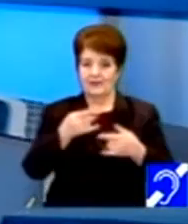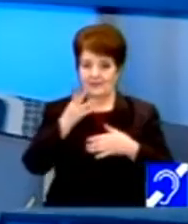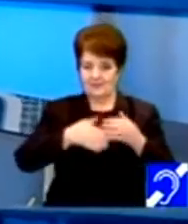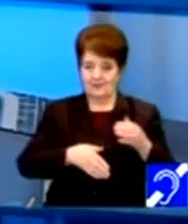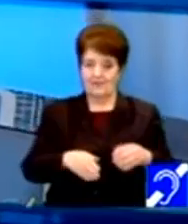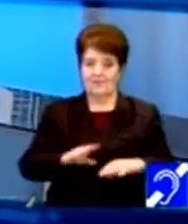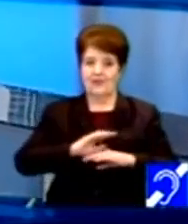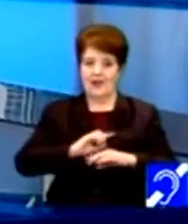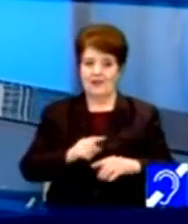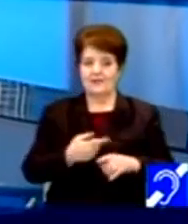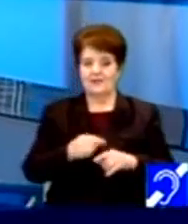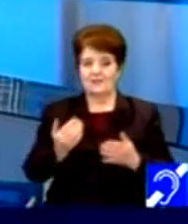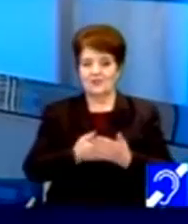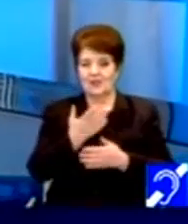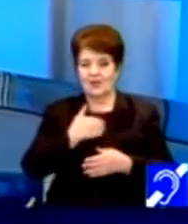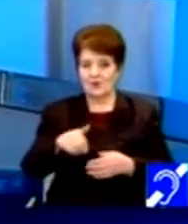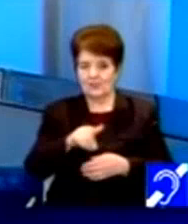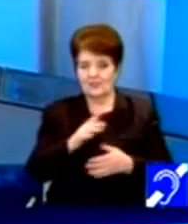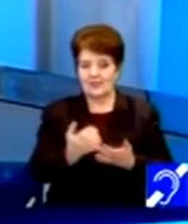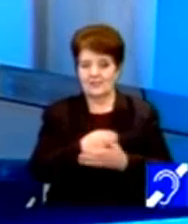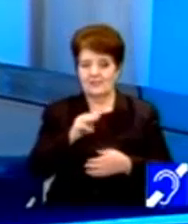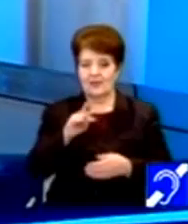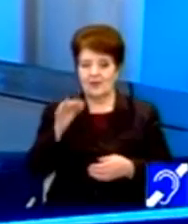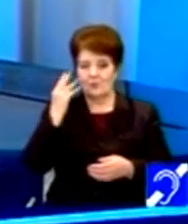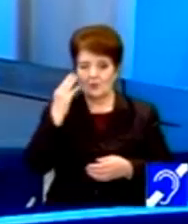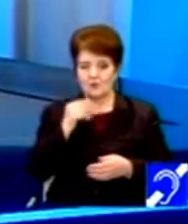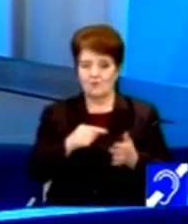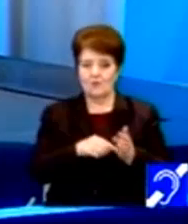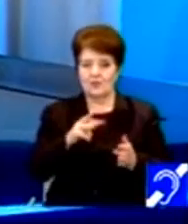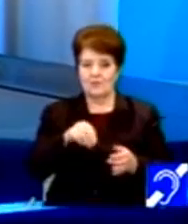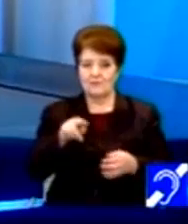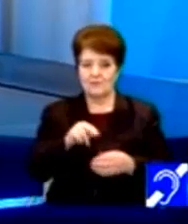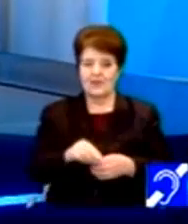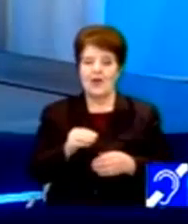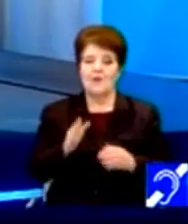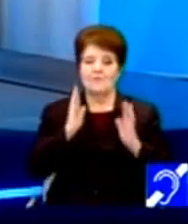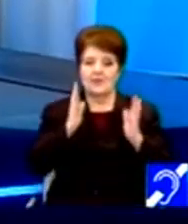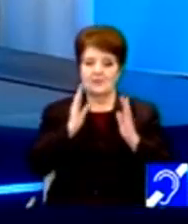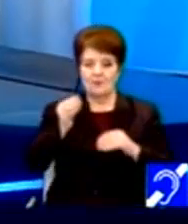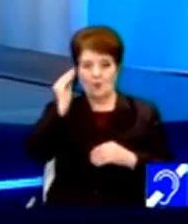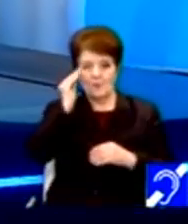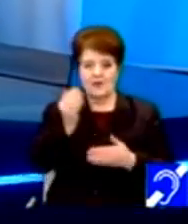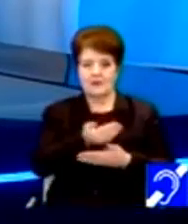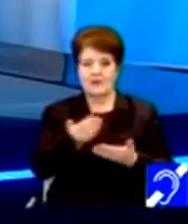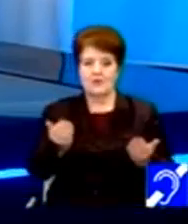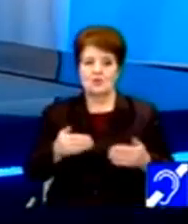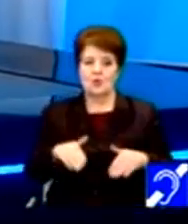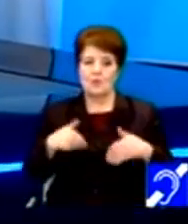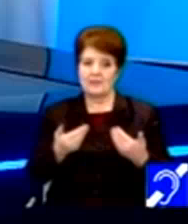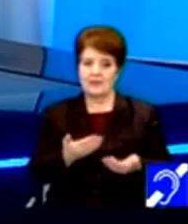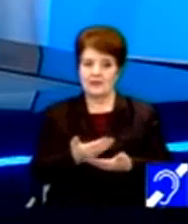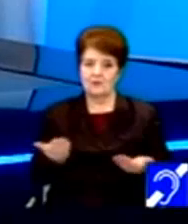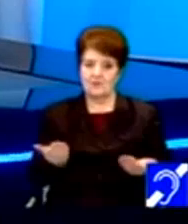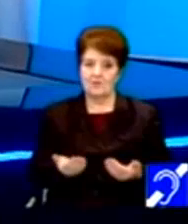Telejurnalul a ajuns la final. Știrile noastre le găsiți pe tvremoldova.md sau pe pagina de Facebook, unde așteptăm opiniile și comentariile